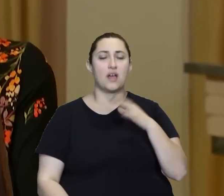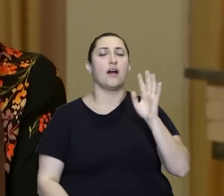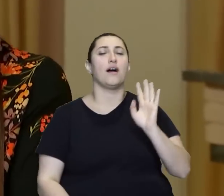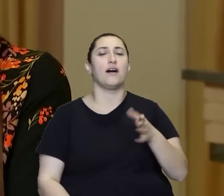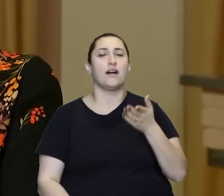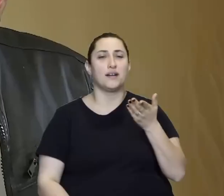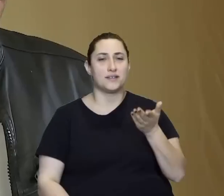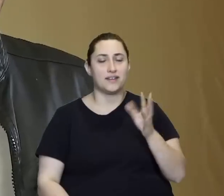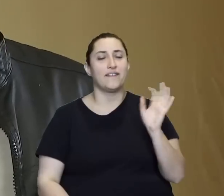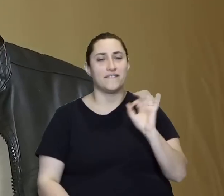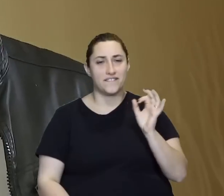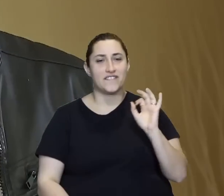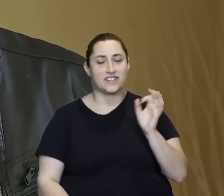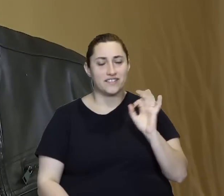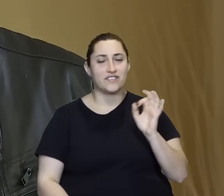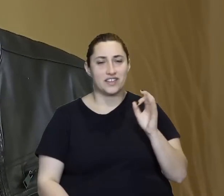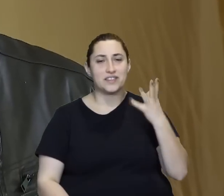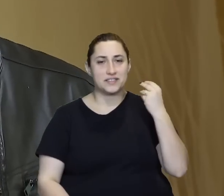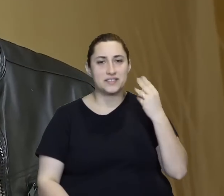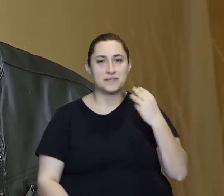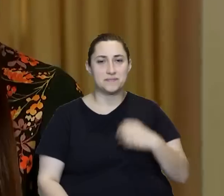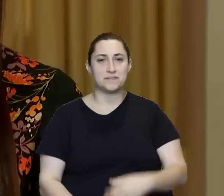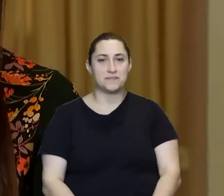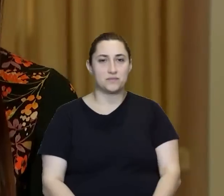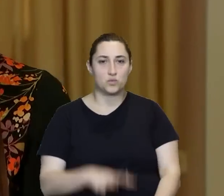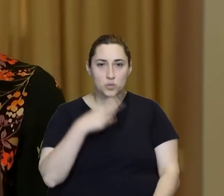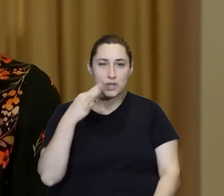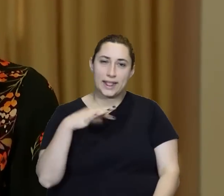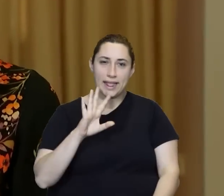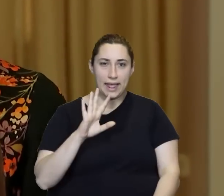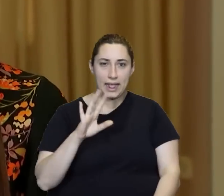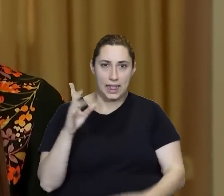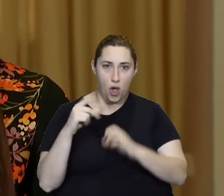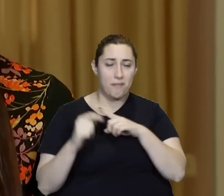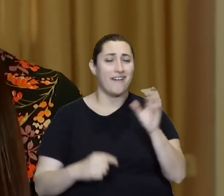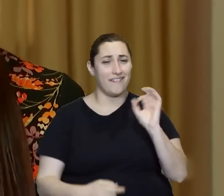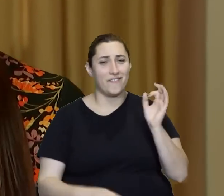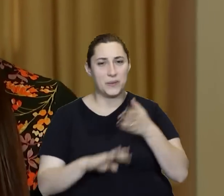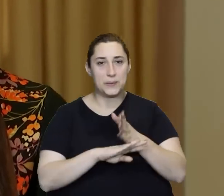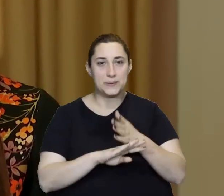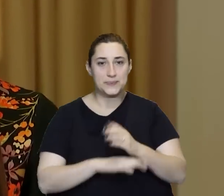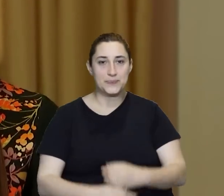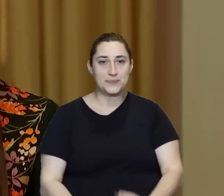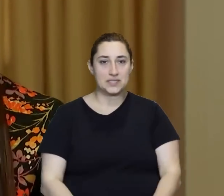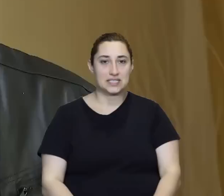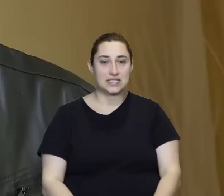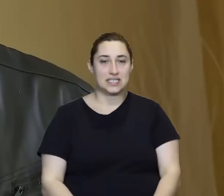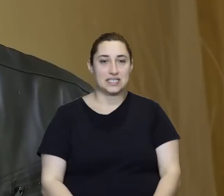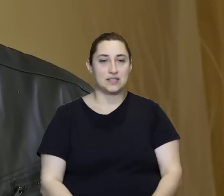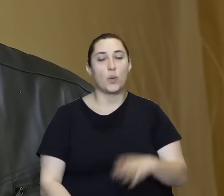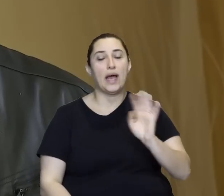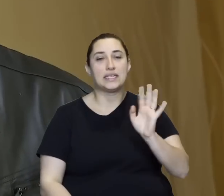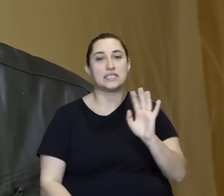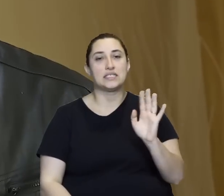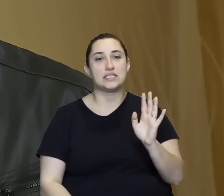Ha, evet, evet anladım. Müsait değil galiba. Evet. Yani